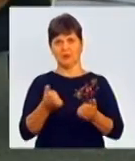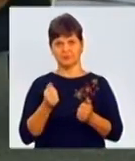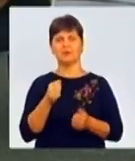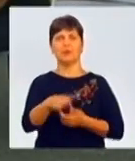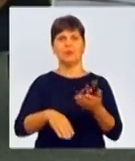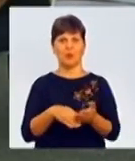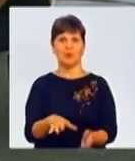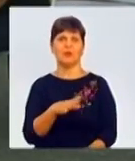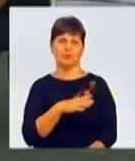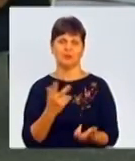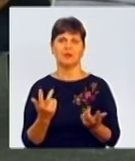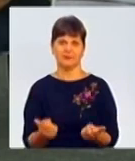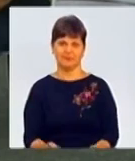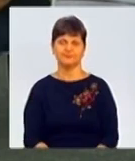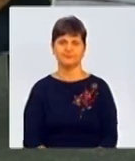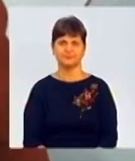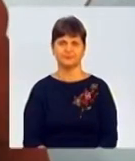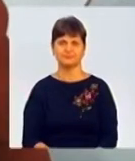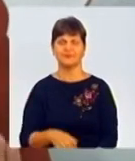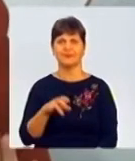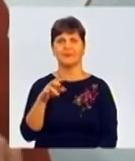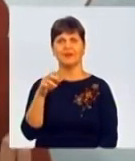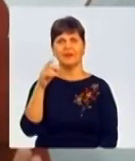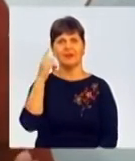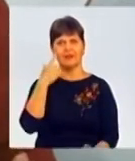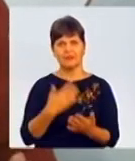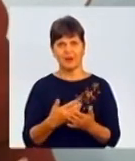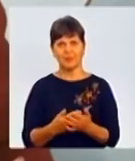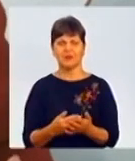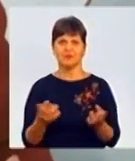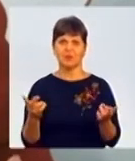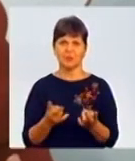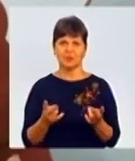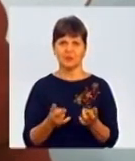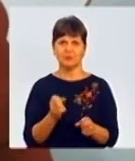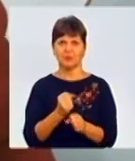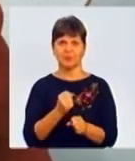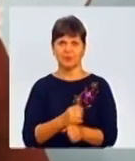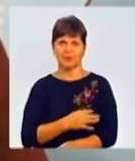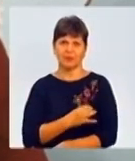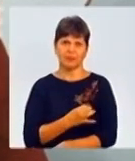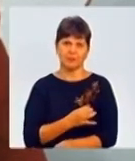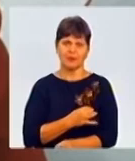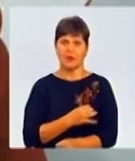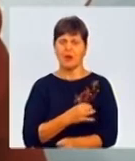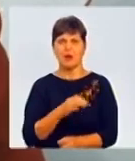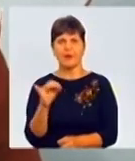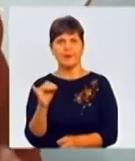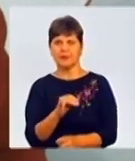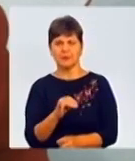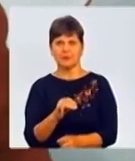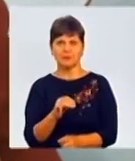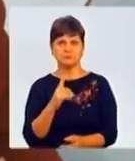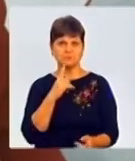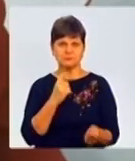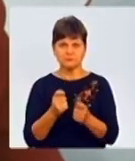так? Ну і, напевно, потрібно діяти дуже холоднокровно, не втрачати віру. І навіть якщо ви детально,